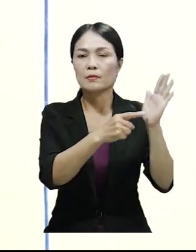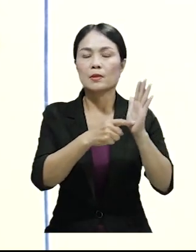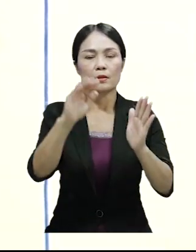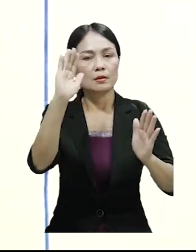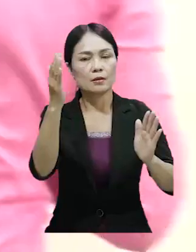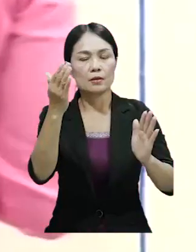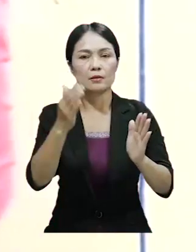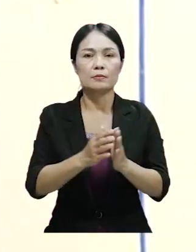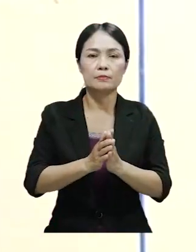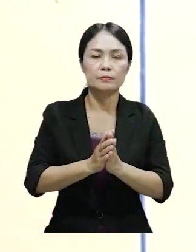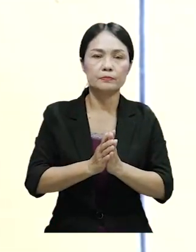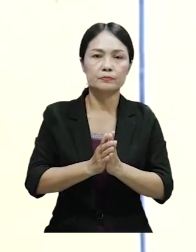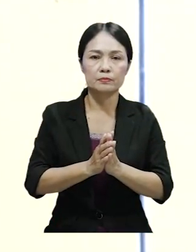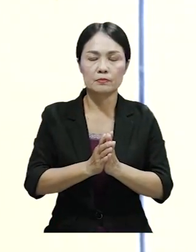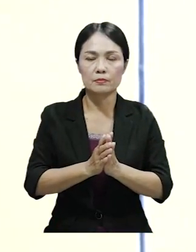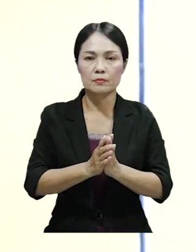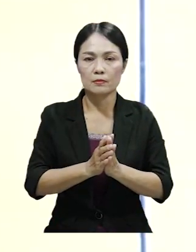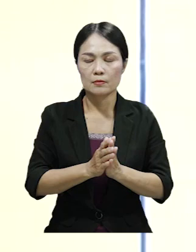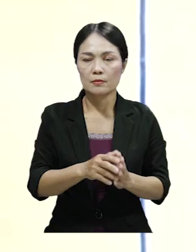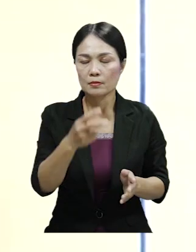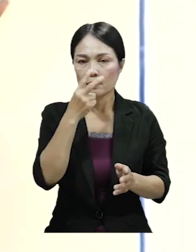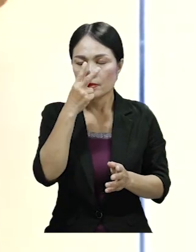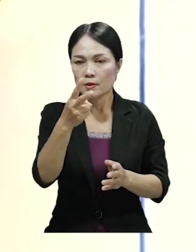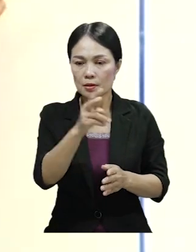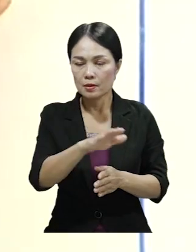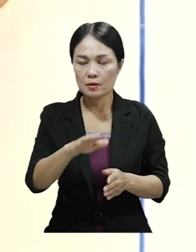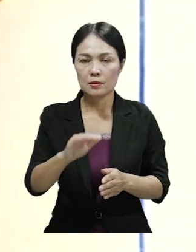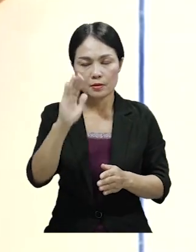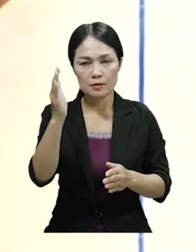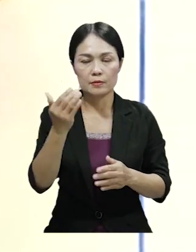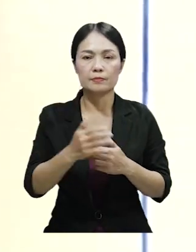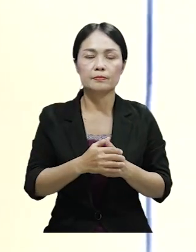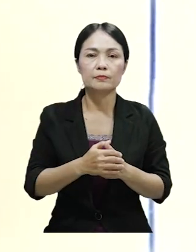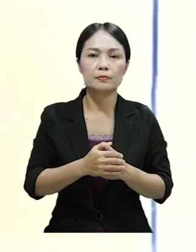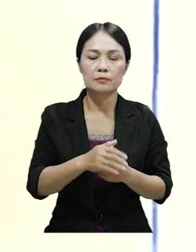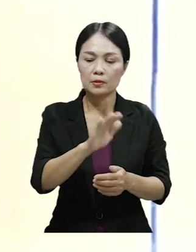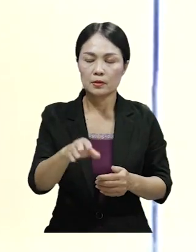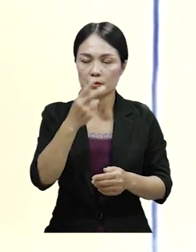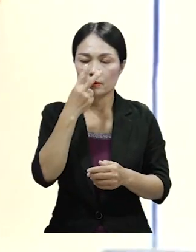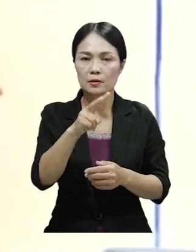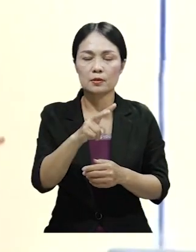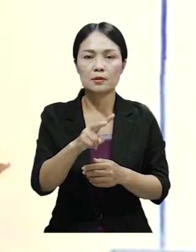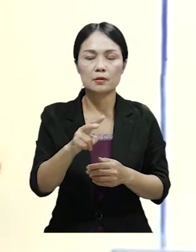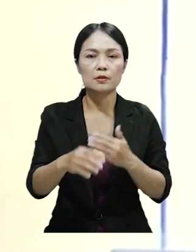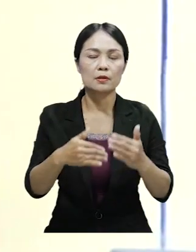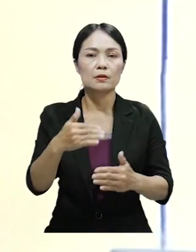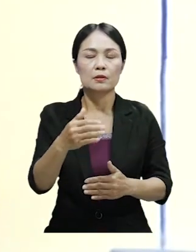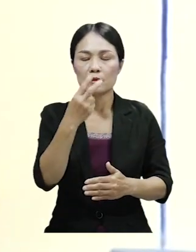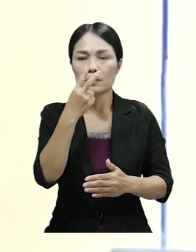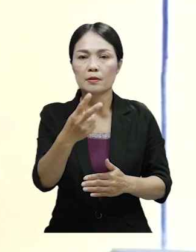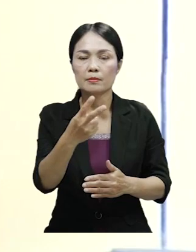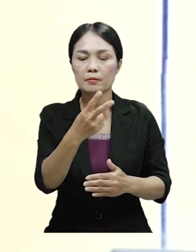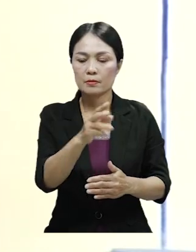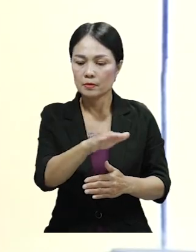រូបសិនបាទឃើញទេកូននេះរូបលោកគ្រូហ៎បាទកូនមើលបដាទៅលោកគ្រូបិទចឹងកូន